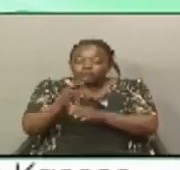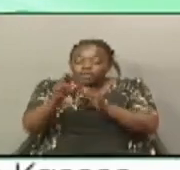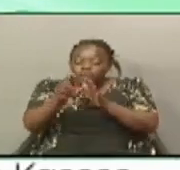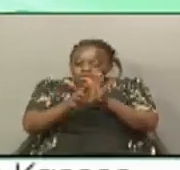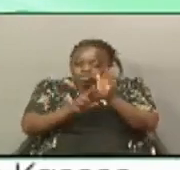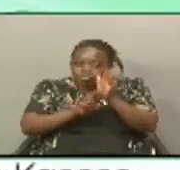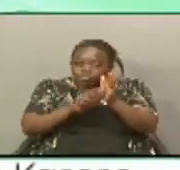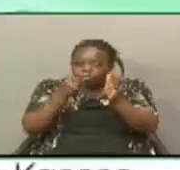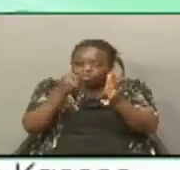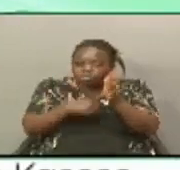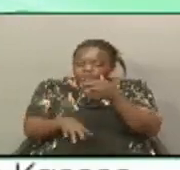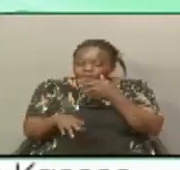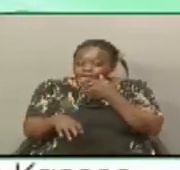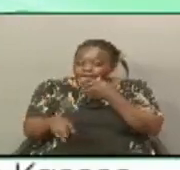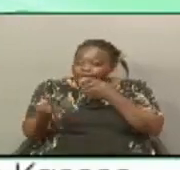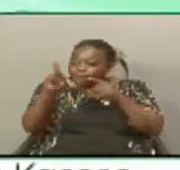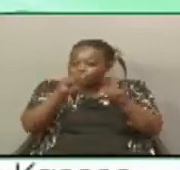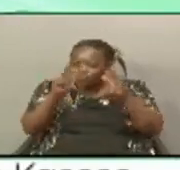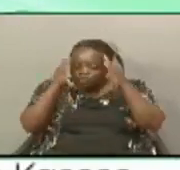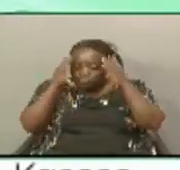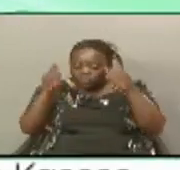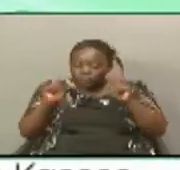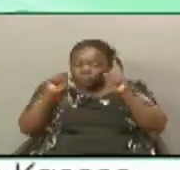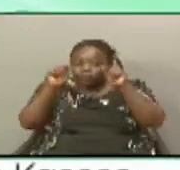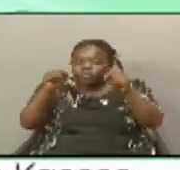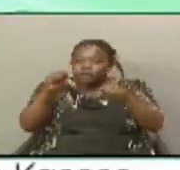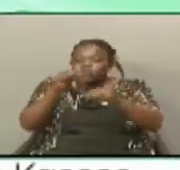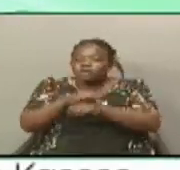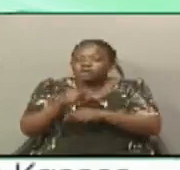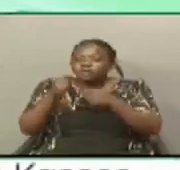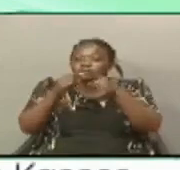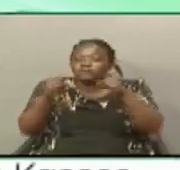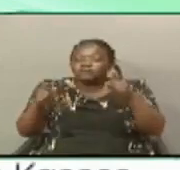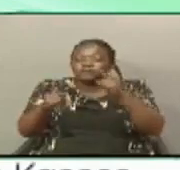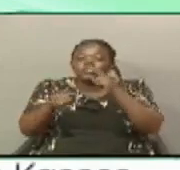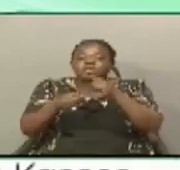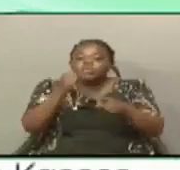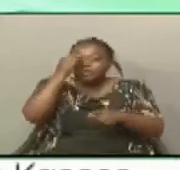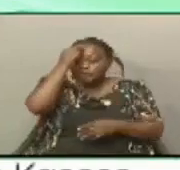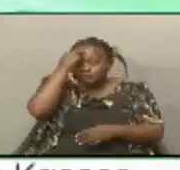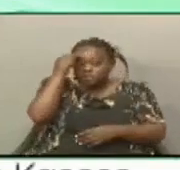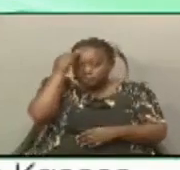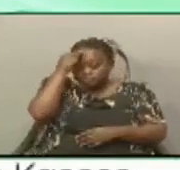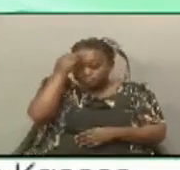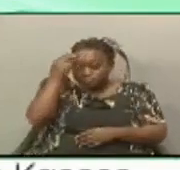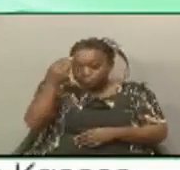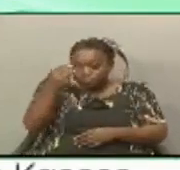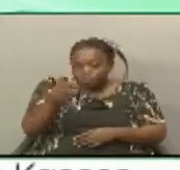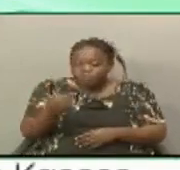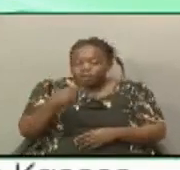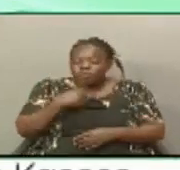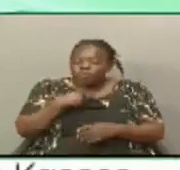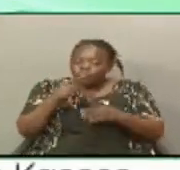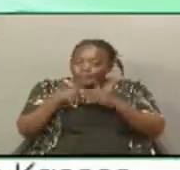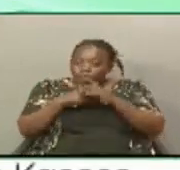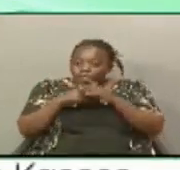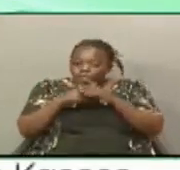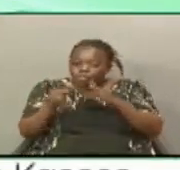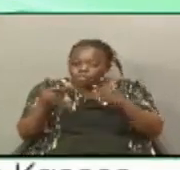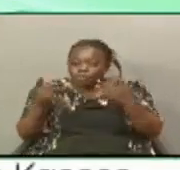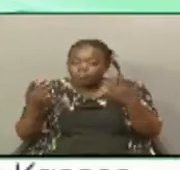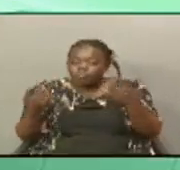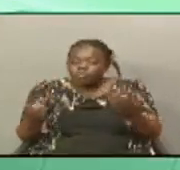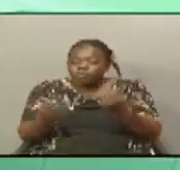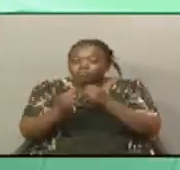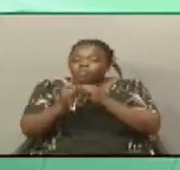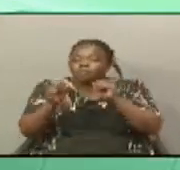That unidentified people have come to our school and they have started killing students. I have escaped. I managed to escape